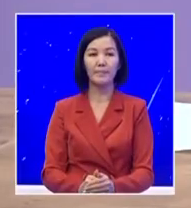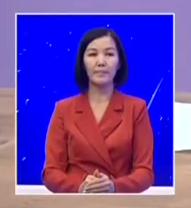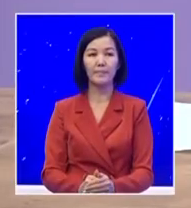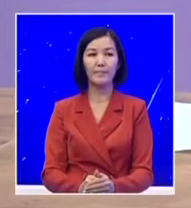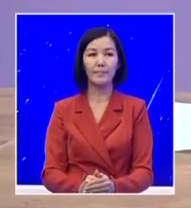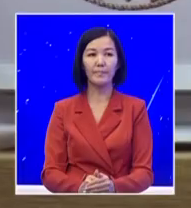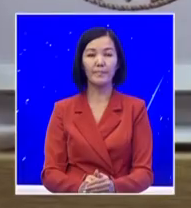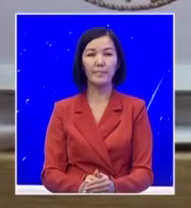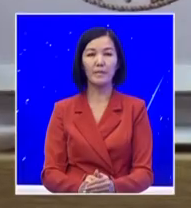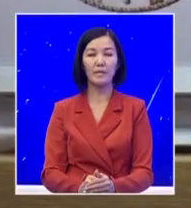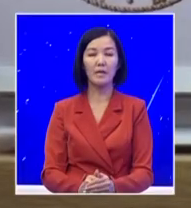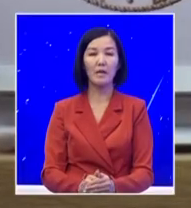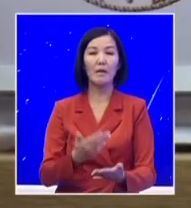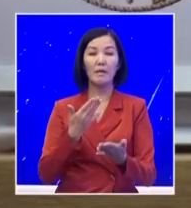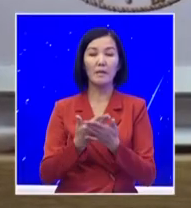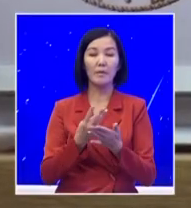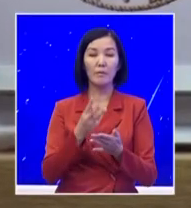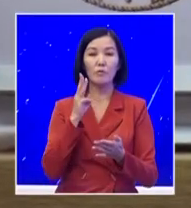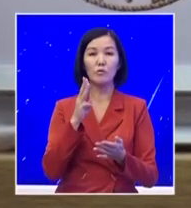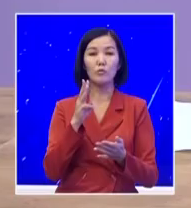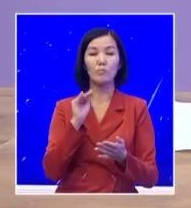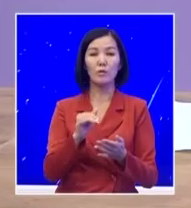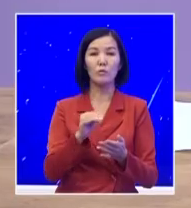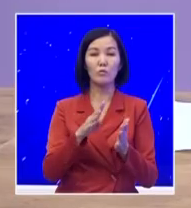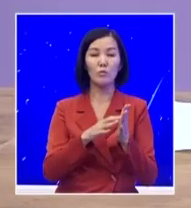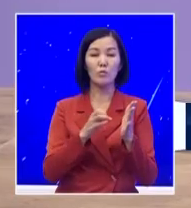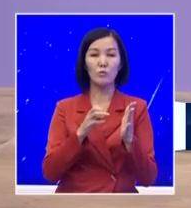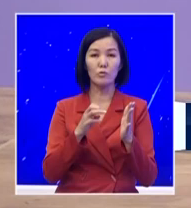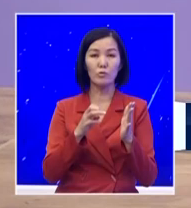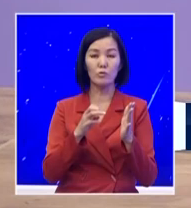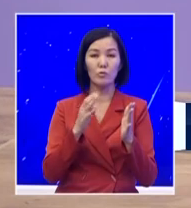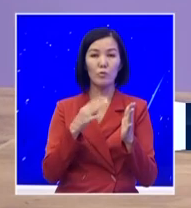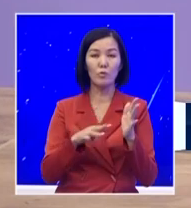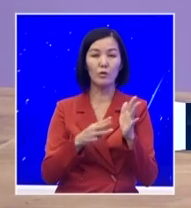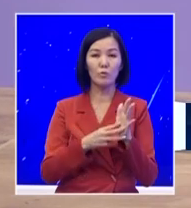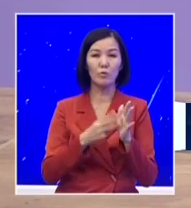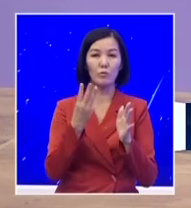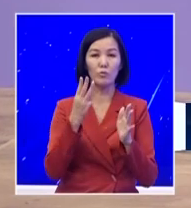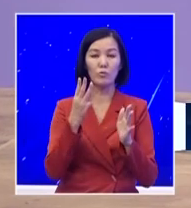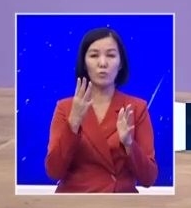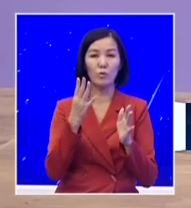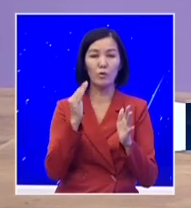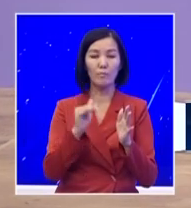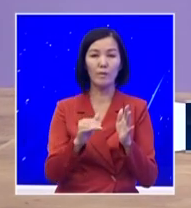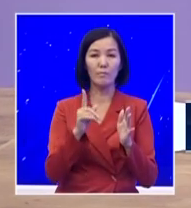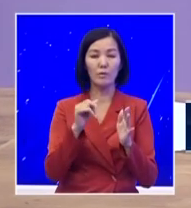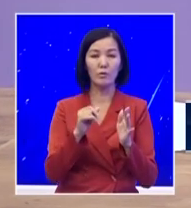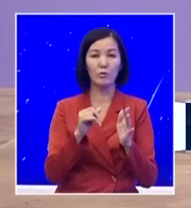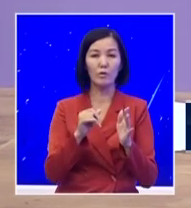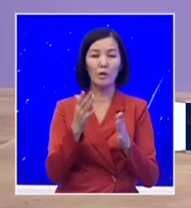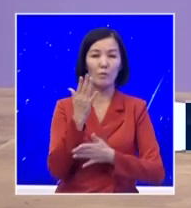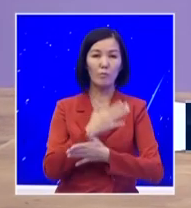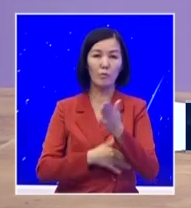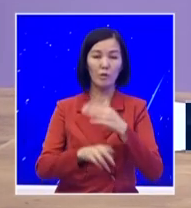Жасына байланысты зейнетақы 3938, базалық зейнетақы төлемі 4191, мүгедектік бойынша